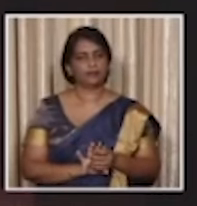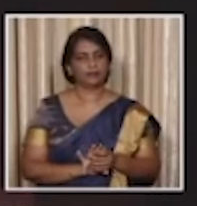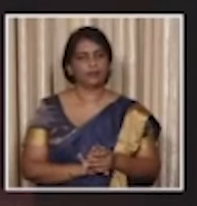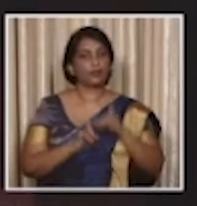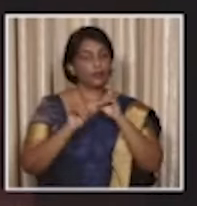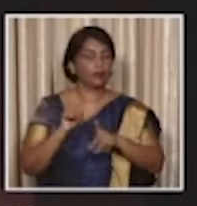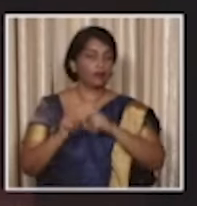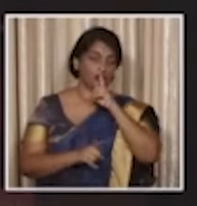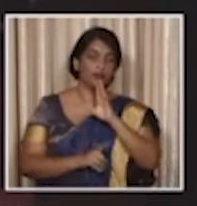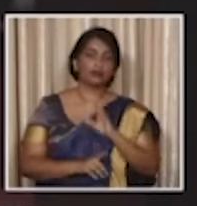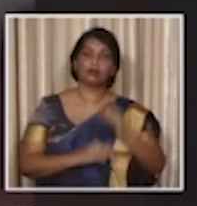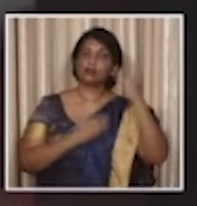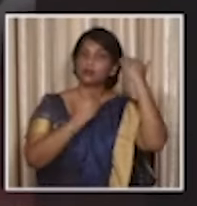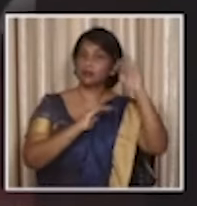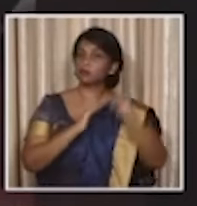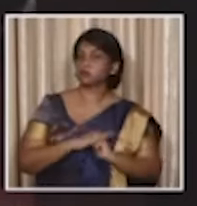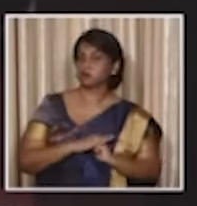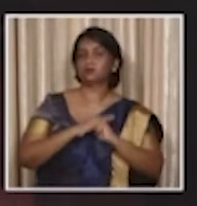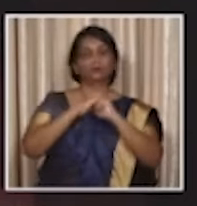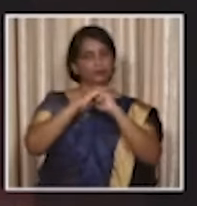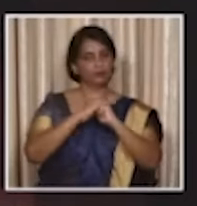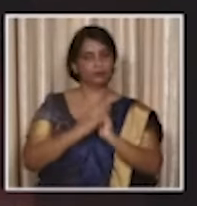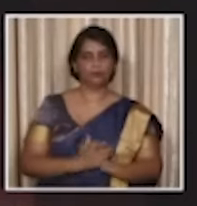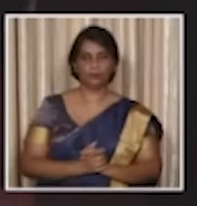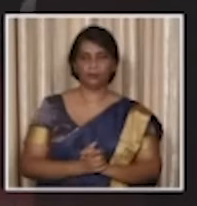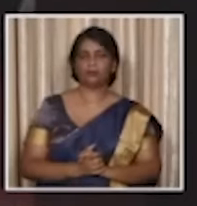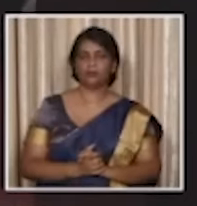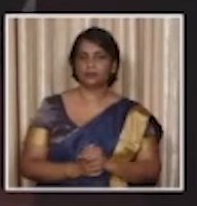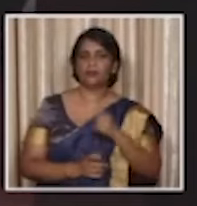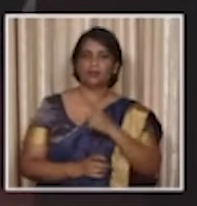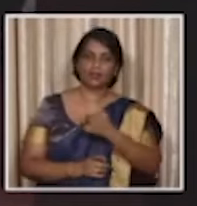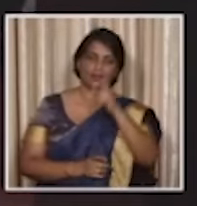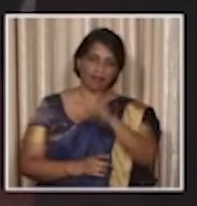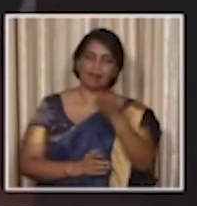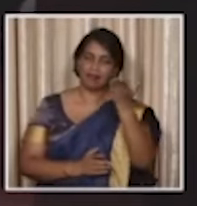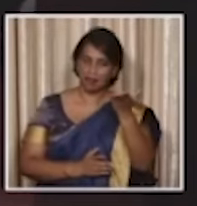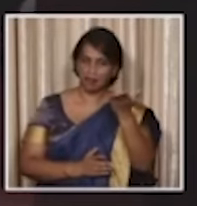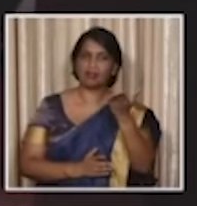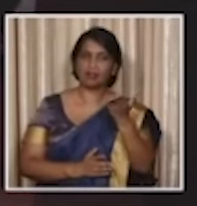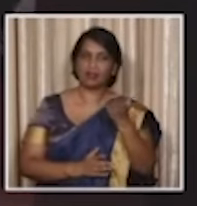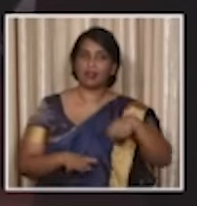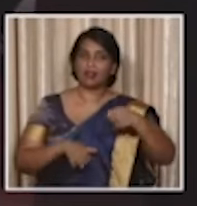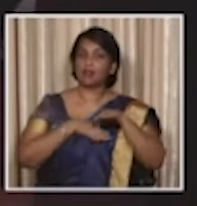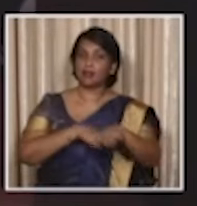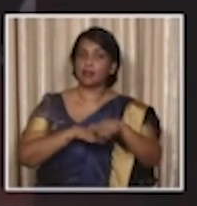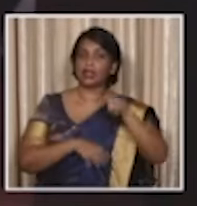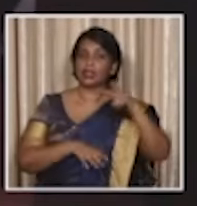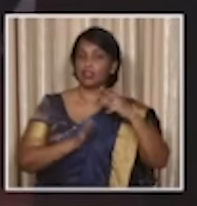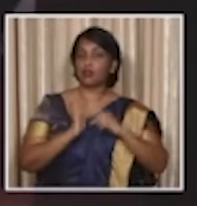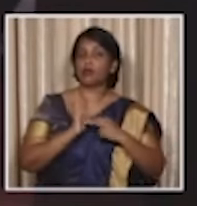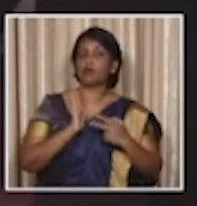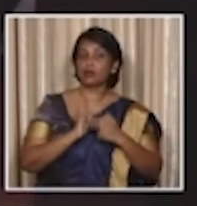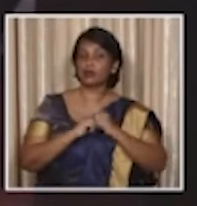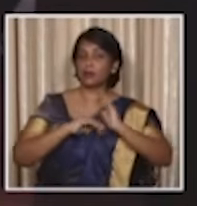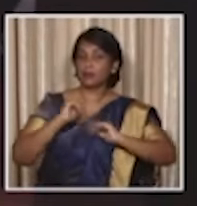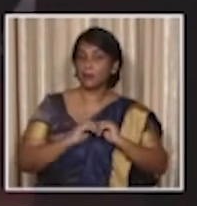මේගොල්ලෝ කතා කරනවා අපනයන ප්‍රවර්ධනය ගැන. මේ හාදයෝ තමයි ඇඟලුම් කම්හල් 200 ව්‍යාපෘතිය